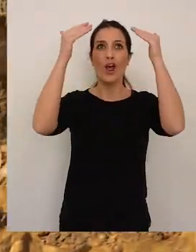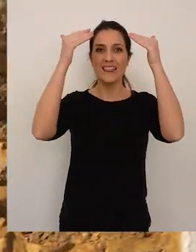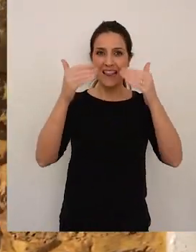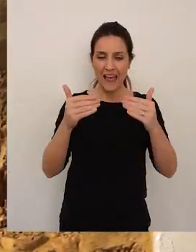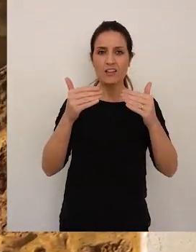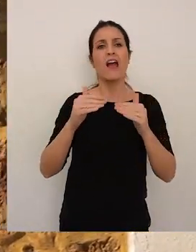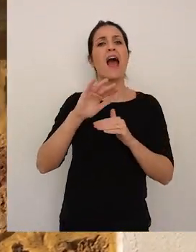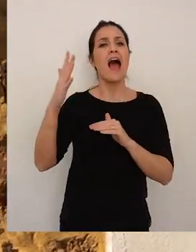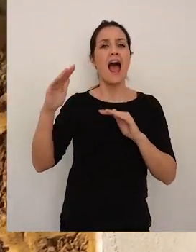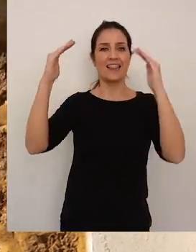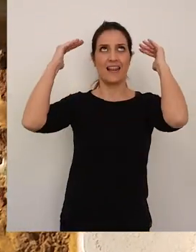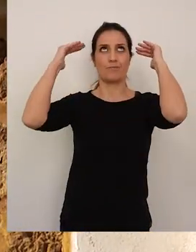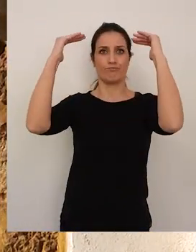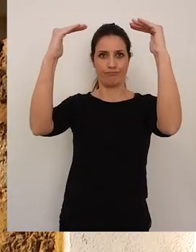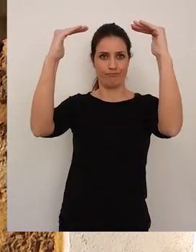col tipico tetto piano.